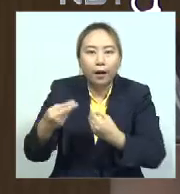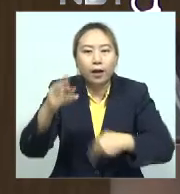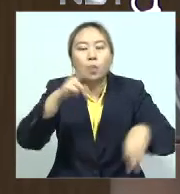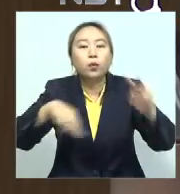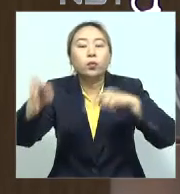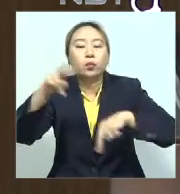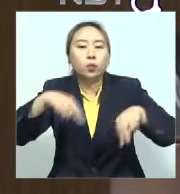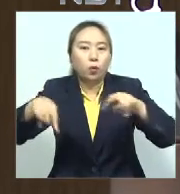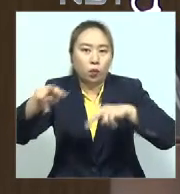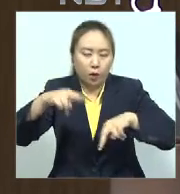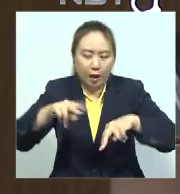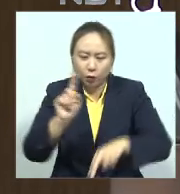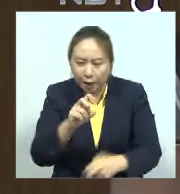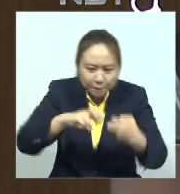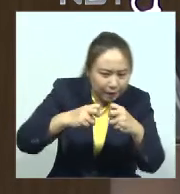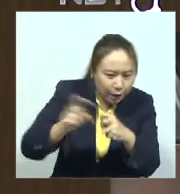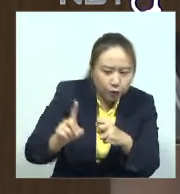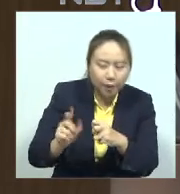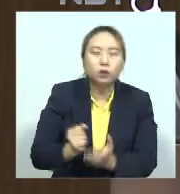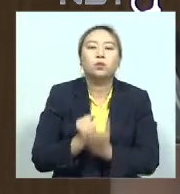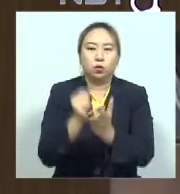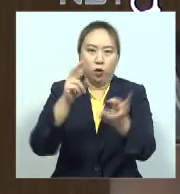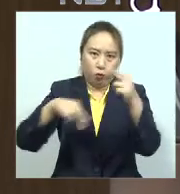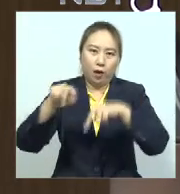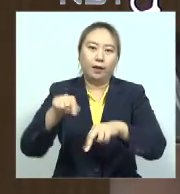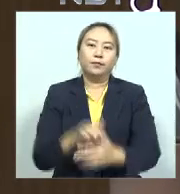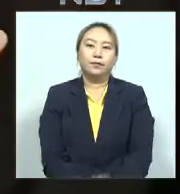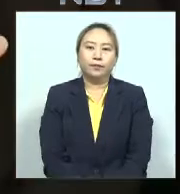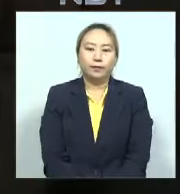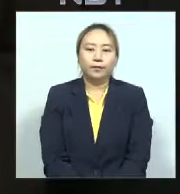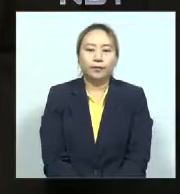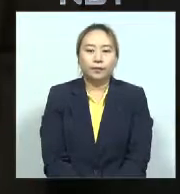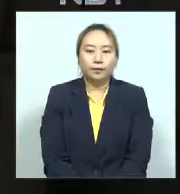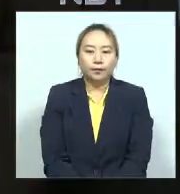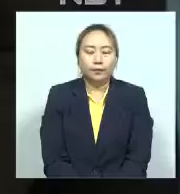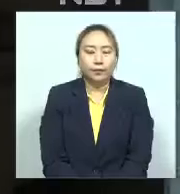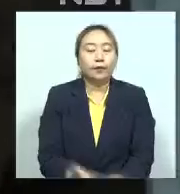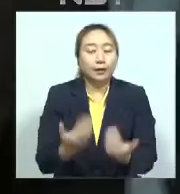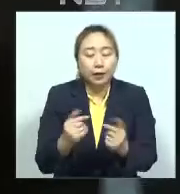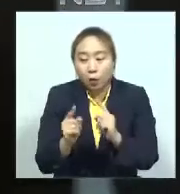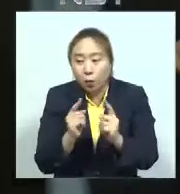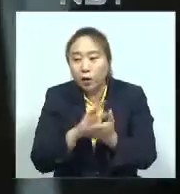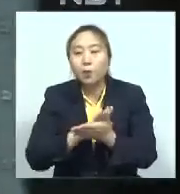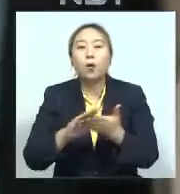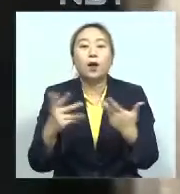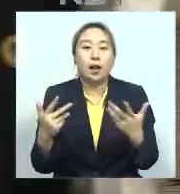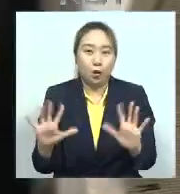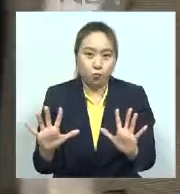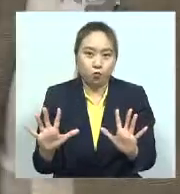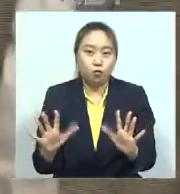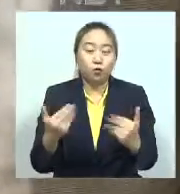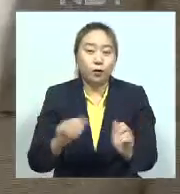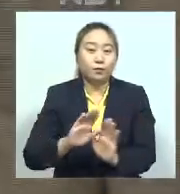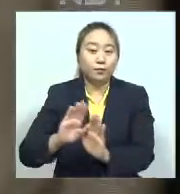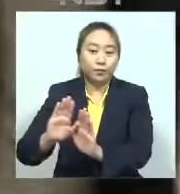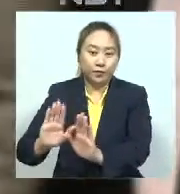ว่าเป็นจุดบอดอยู่นะครับ ก็เคลียร์ใจกันเรียบร้อยนะคะในขณะที่พรรคพลัง